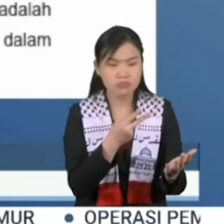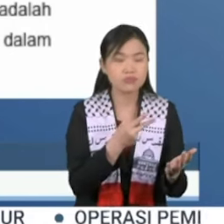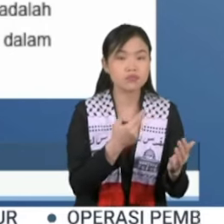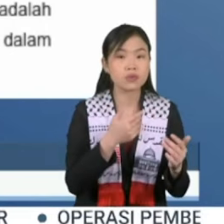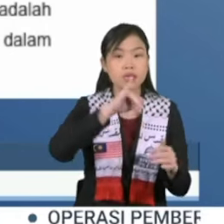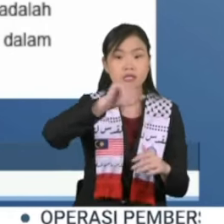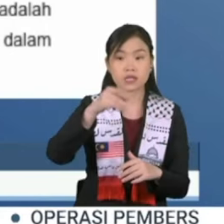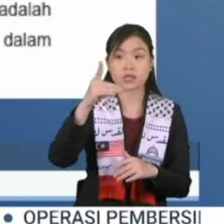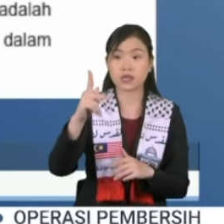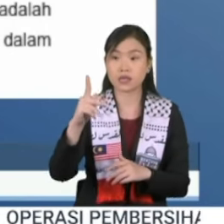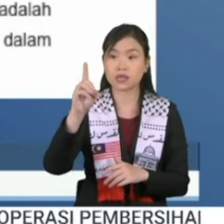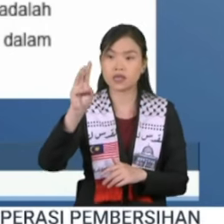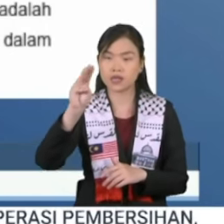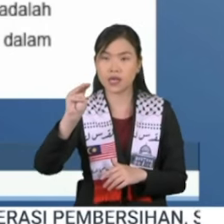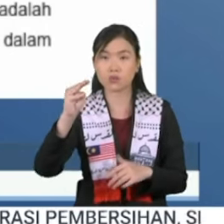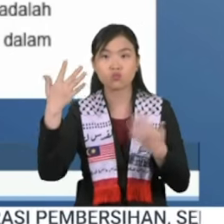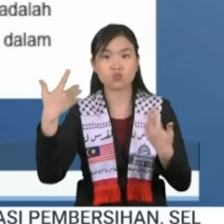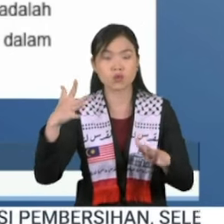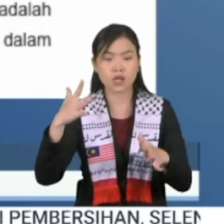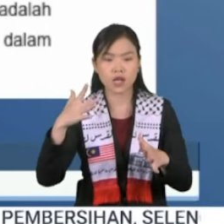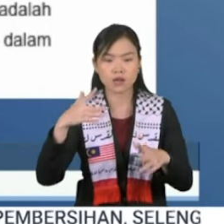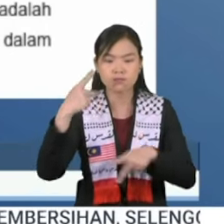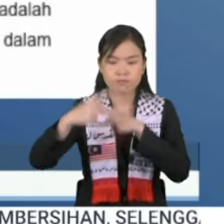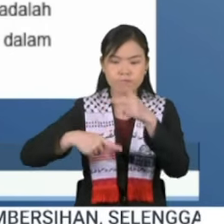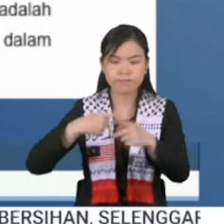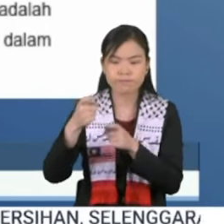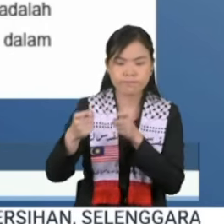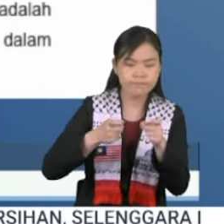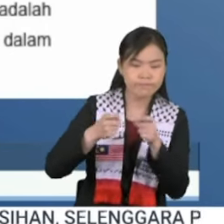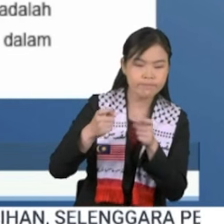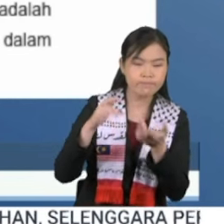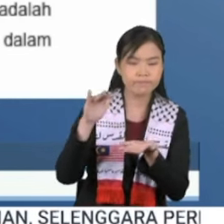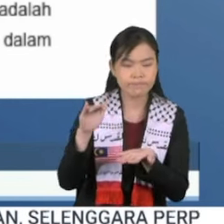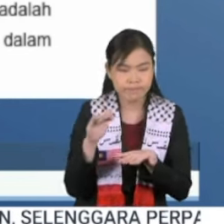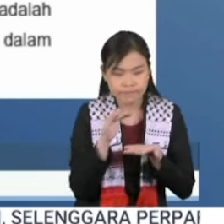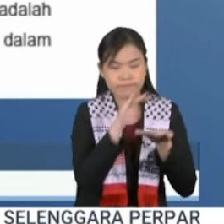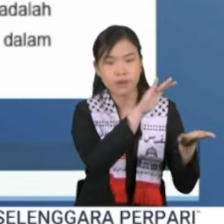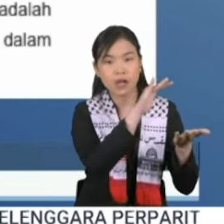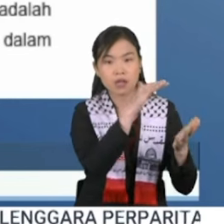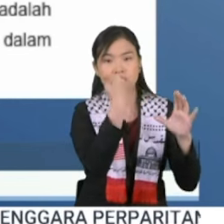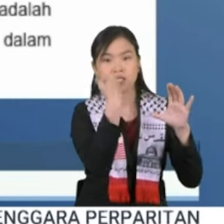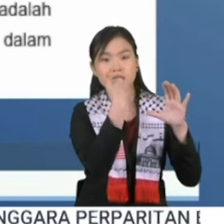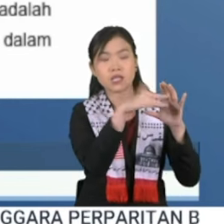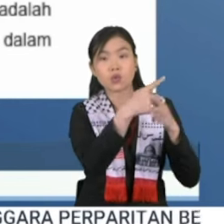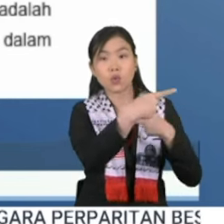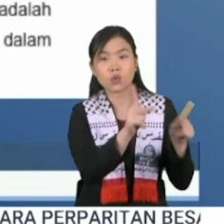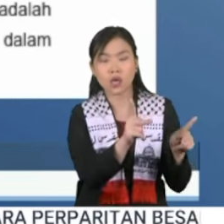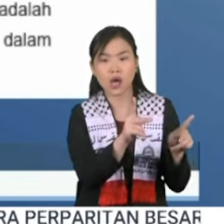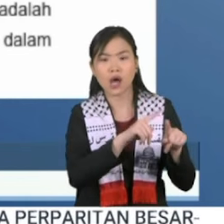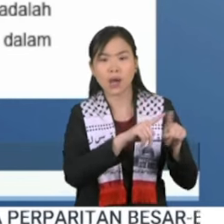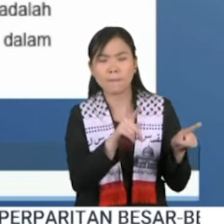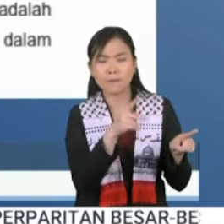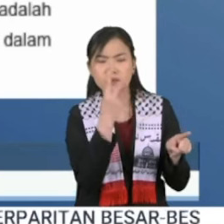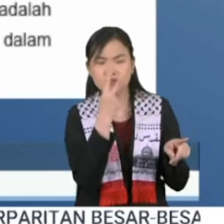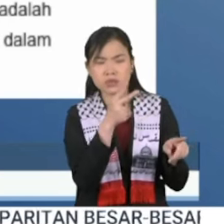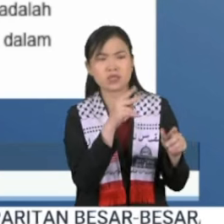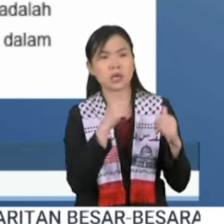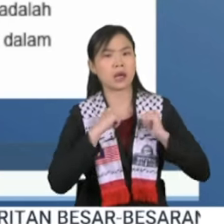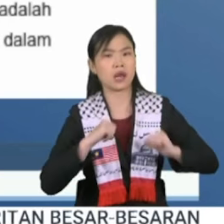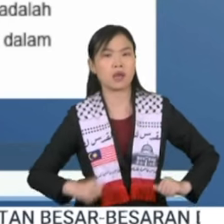kuasa JKDM telah menjalankan proses kawalan penghantaran kotak tersebut ke alamat penerima namun mendapati alamat